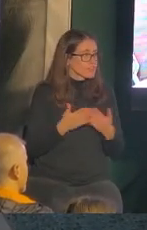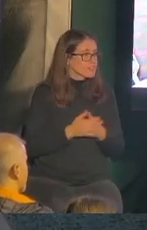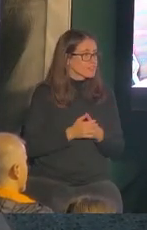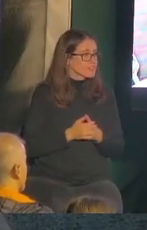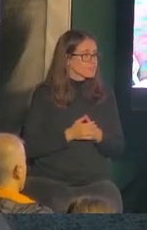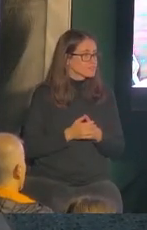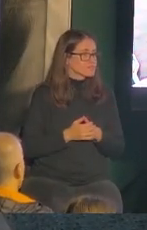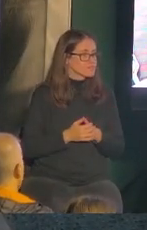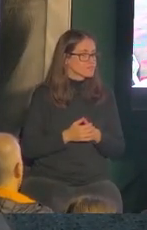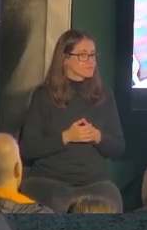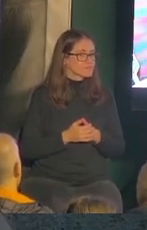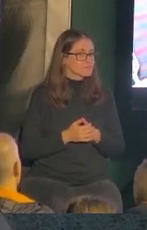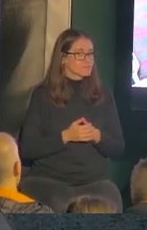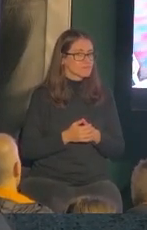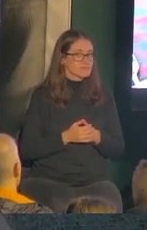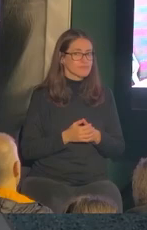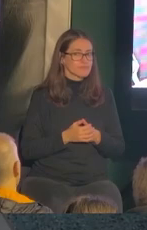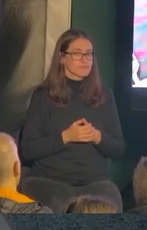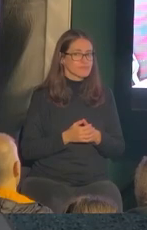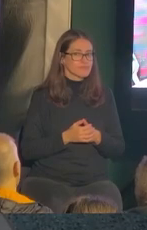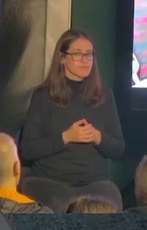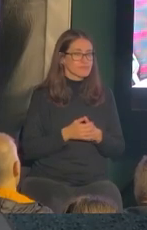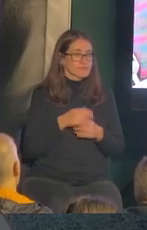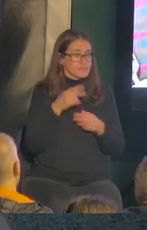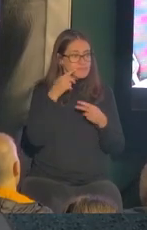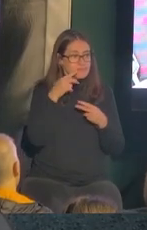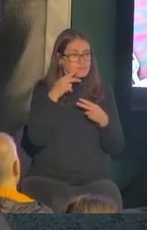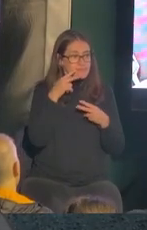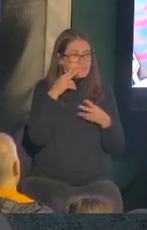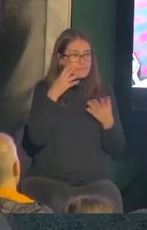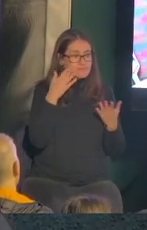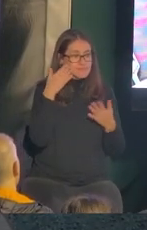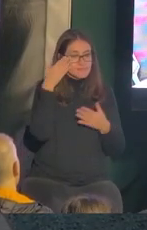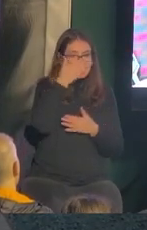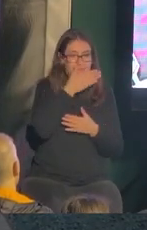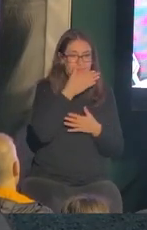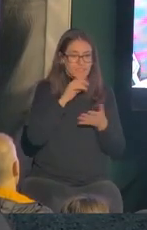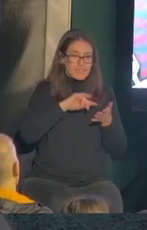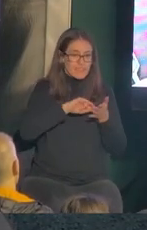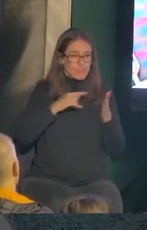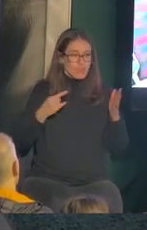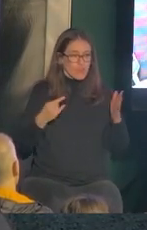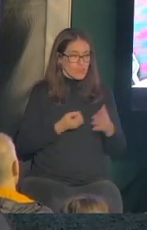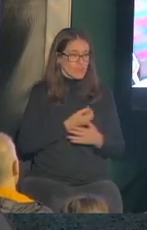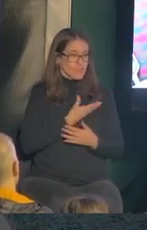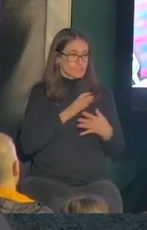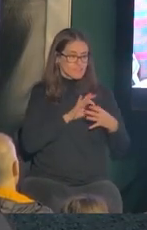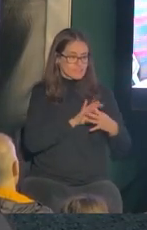veure. Ja veieu que sóc una mica gran, Les tecnologies no van amb mi.